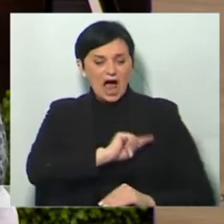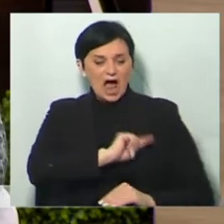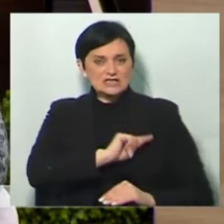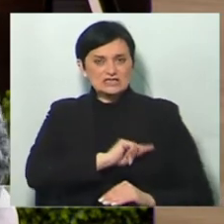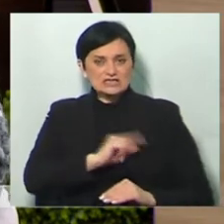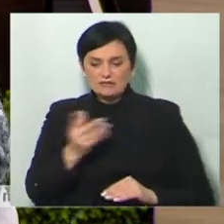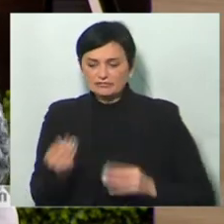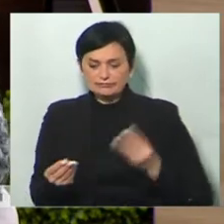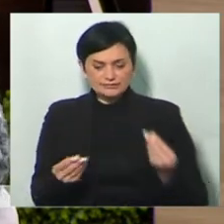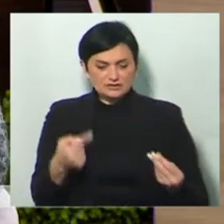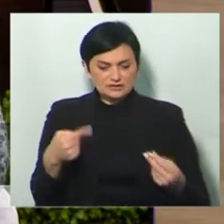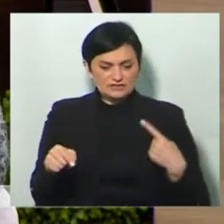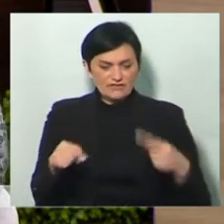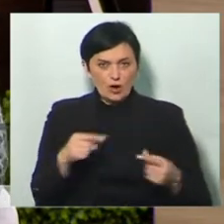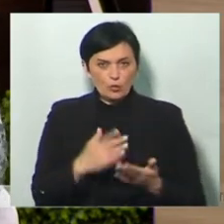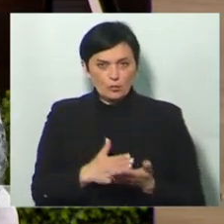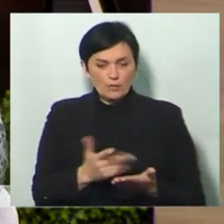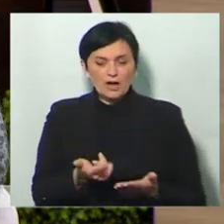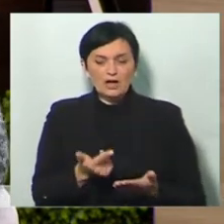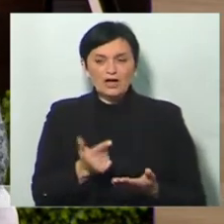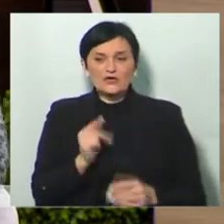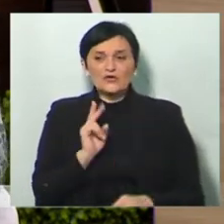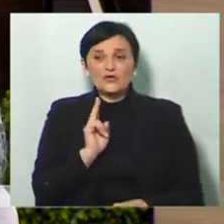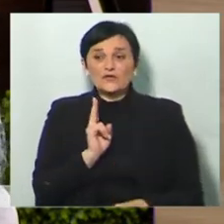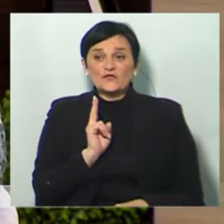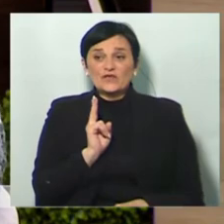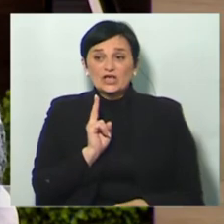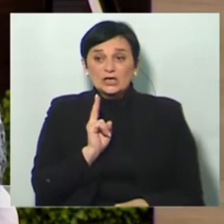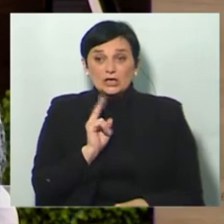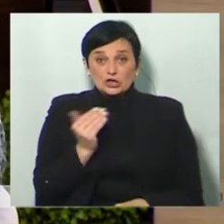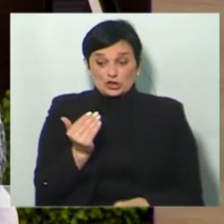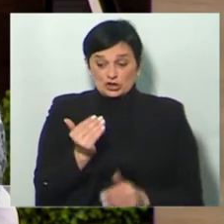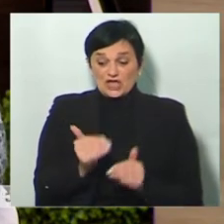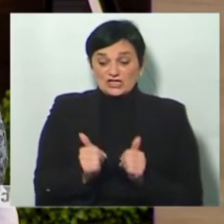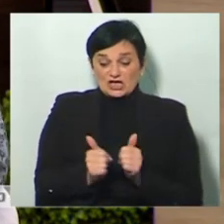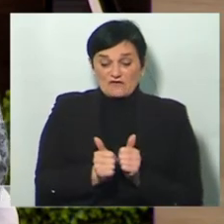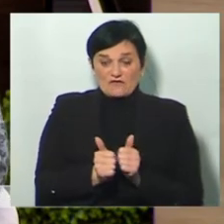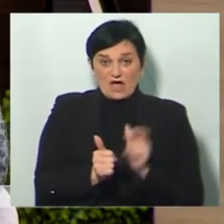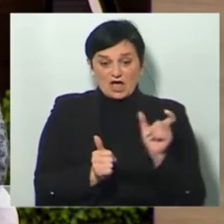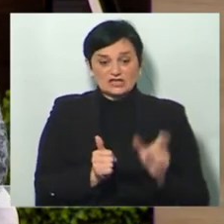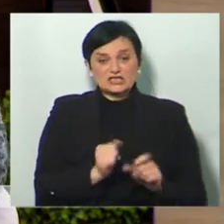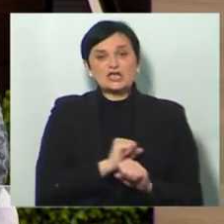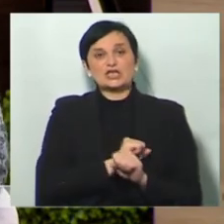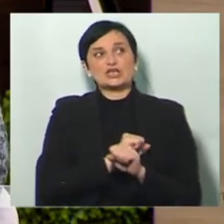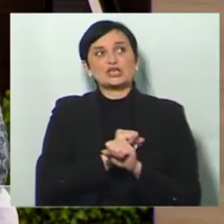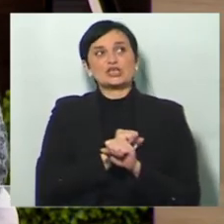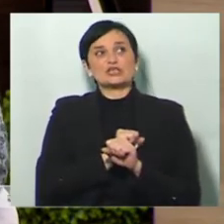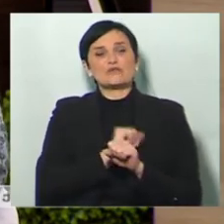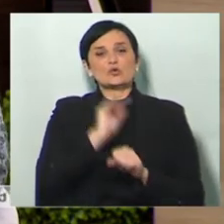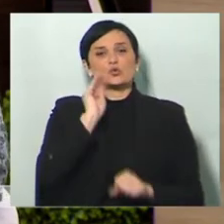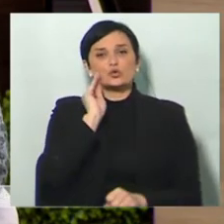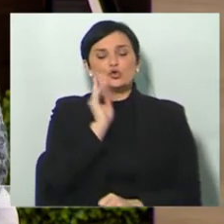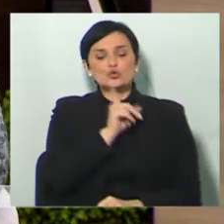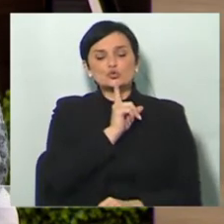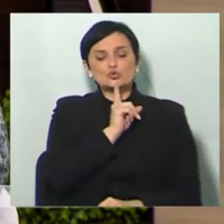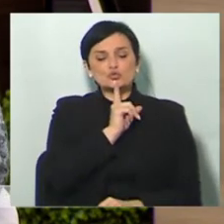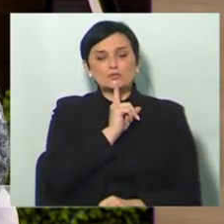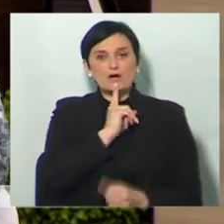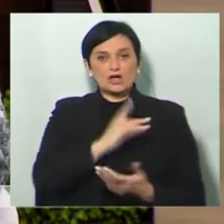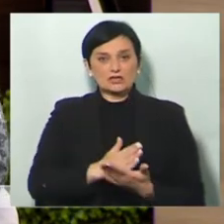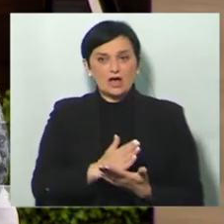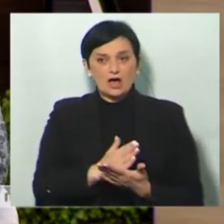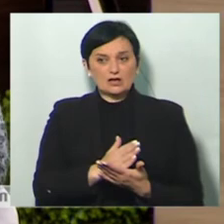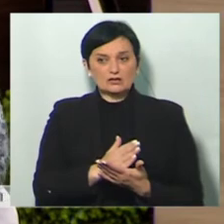ხასიათობრივი სხვაობა. ვიღაცა ისვენებს შენს გვერდზე, როცა ჩუმად არის.